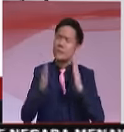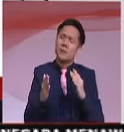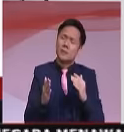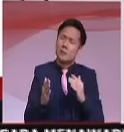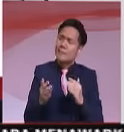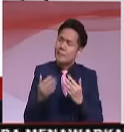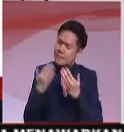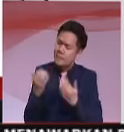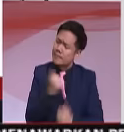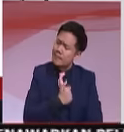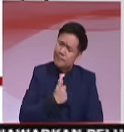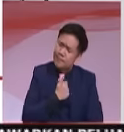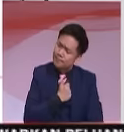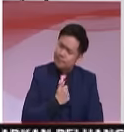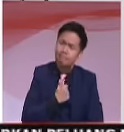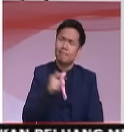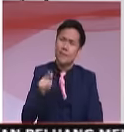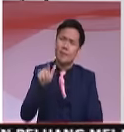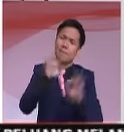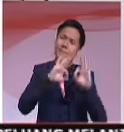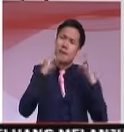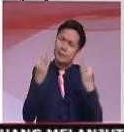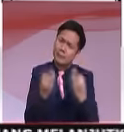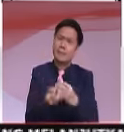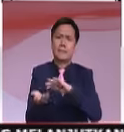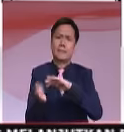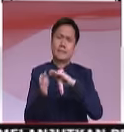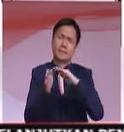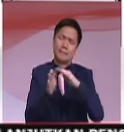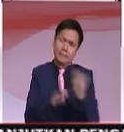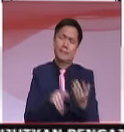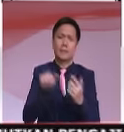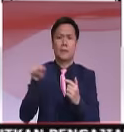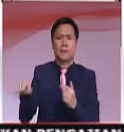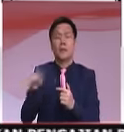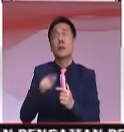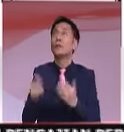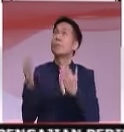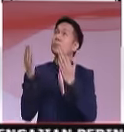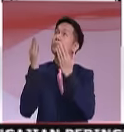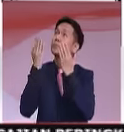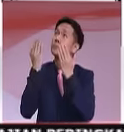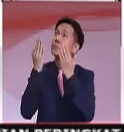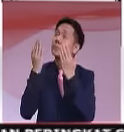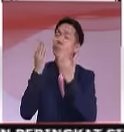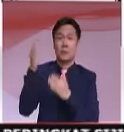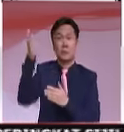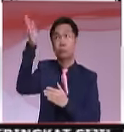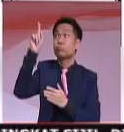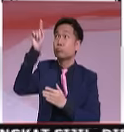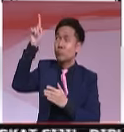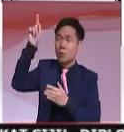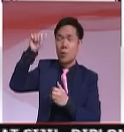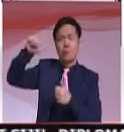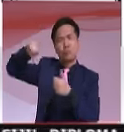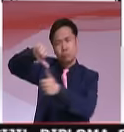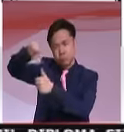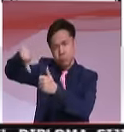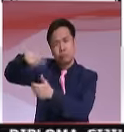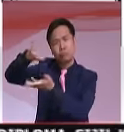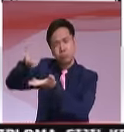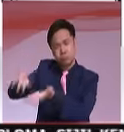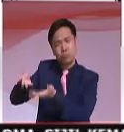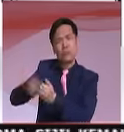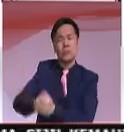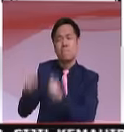kepada seluruh ahli keluarga oleh irhama ia mendoakan semoga Allah subhanahuwata'ala mencuri Rahmat ke atas roh Allah yarham